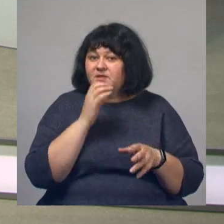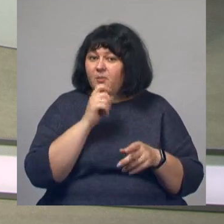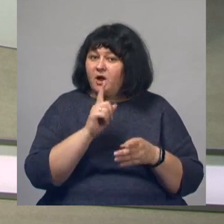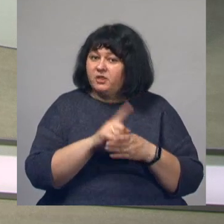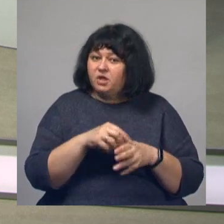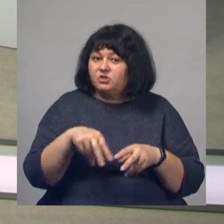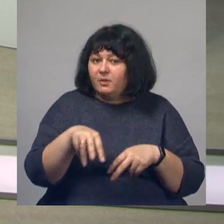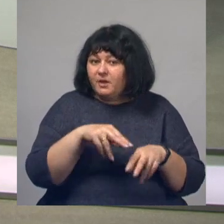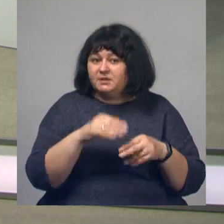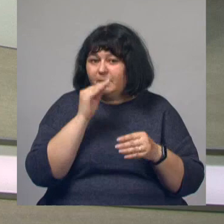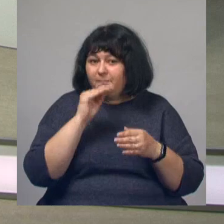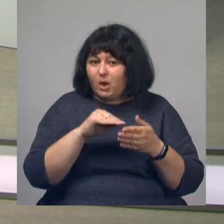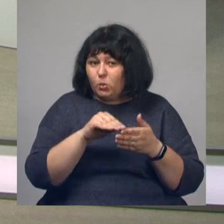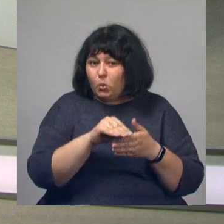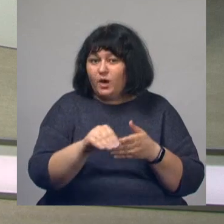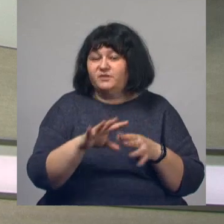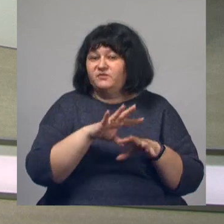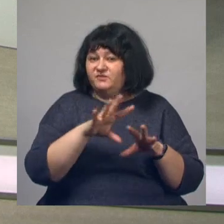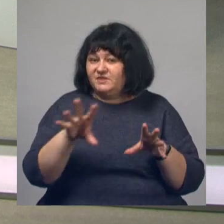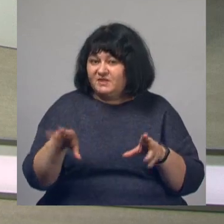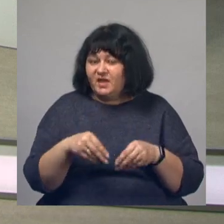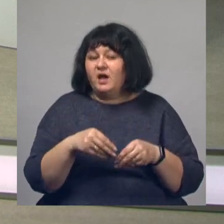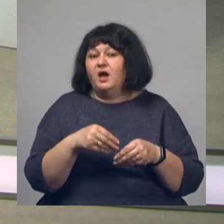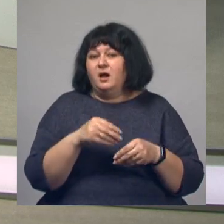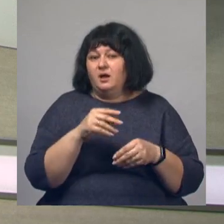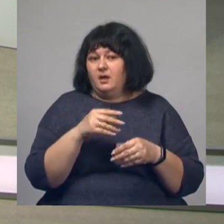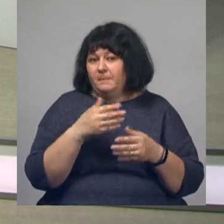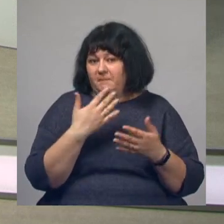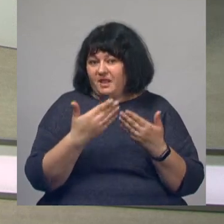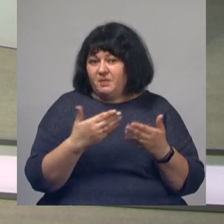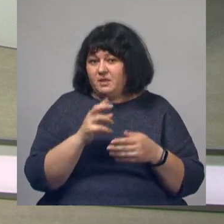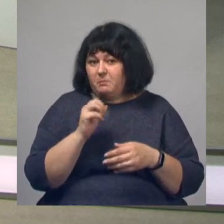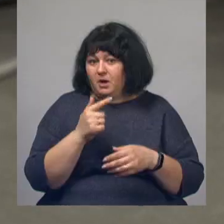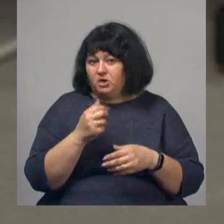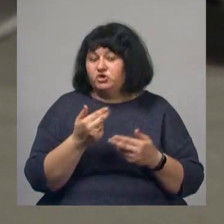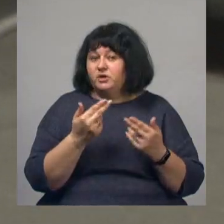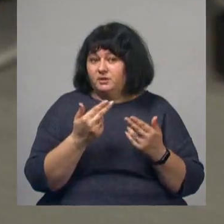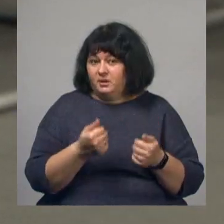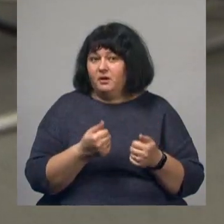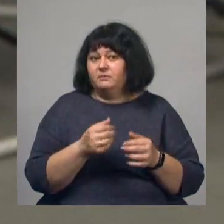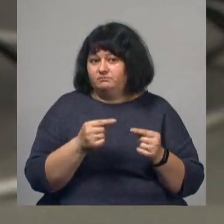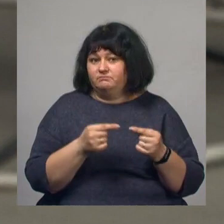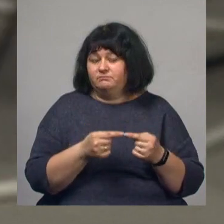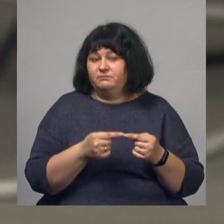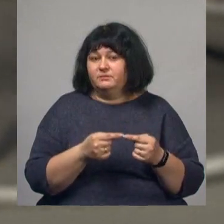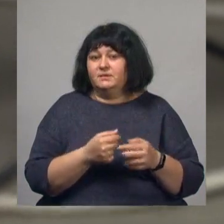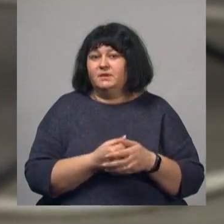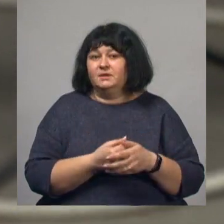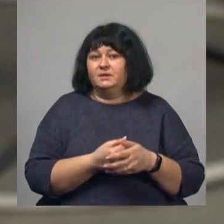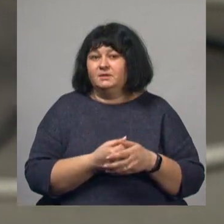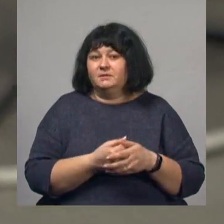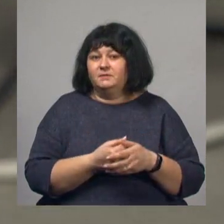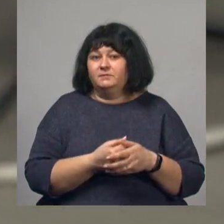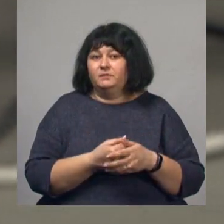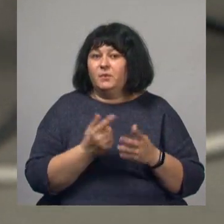обойти, обнюхать именно все предметы багажа, верно? Да, совершенно верно. Вот.